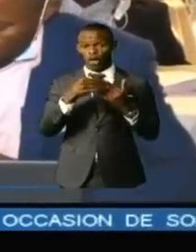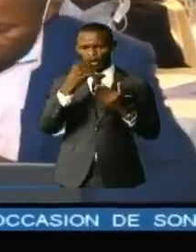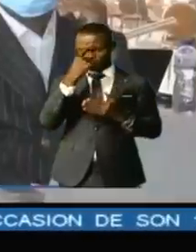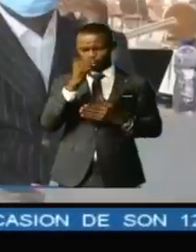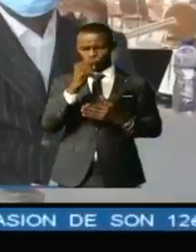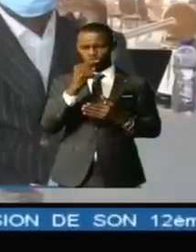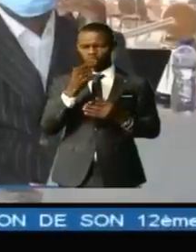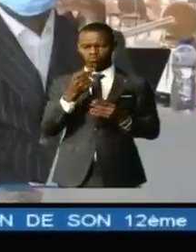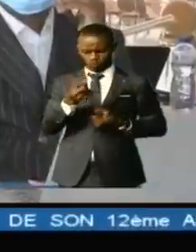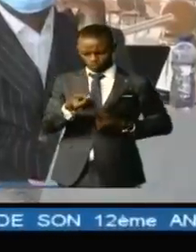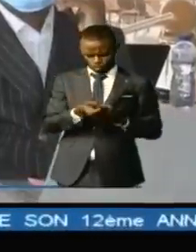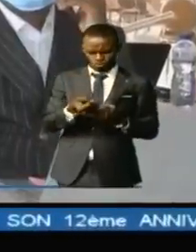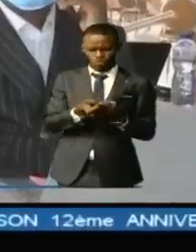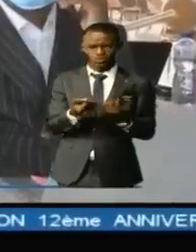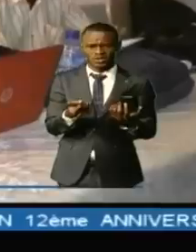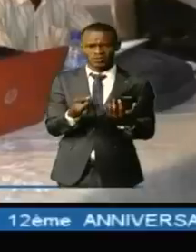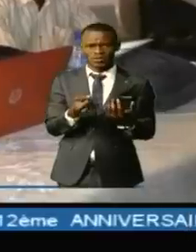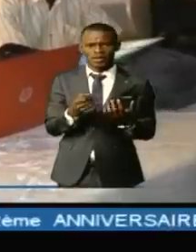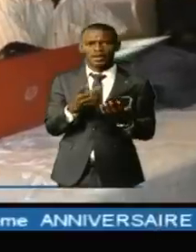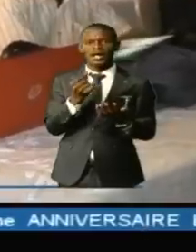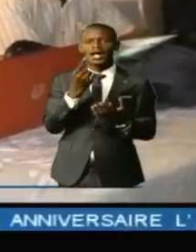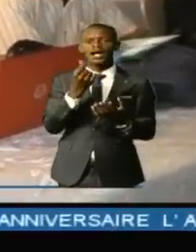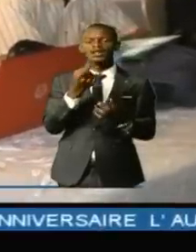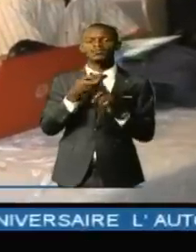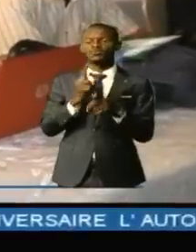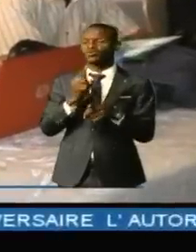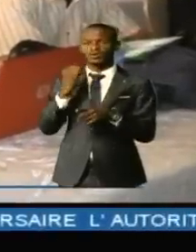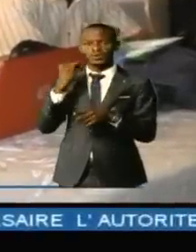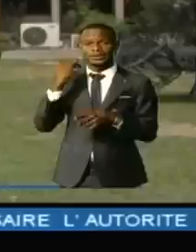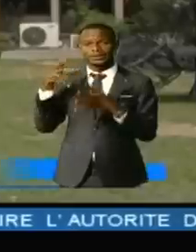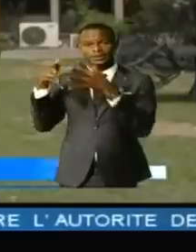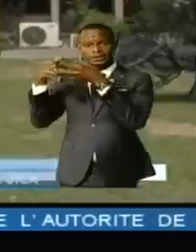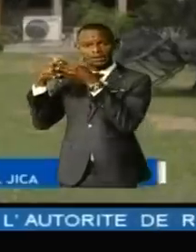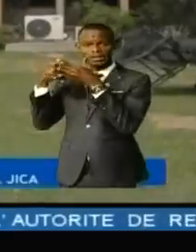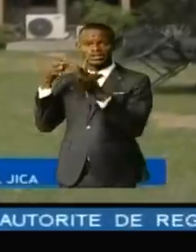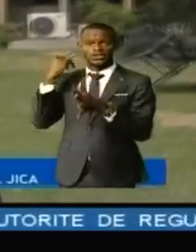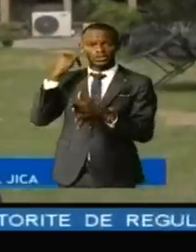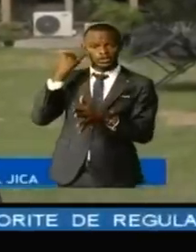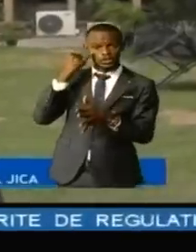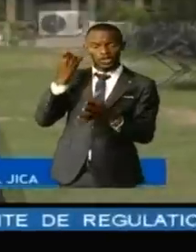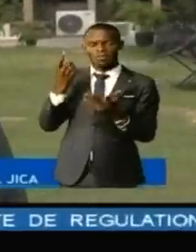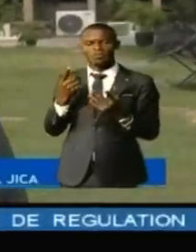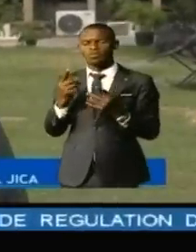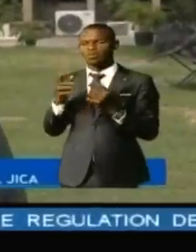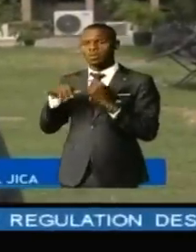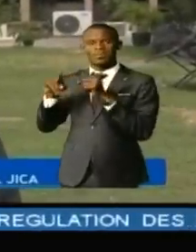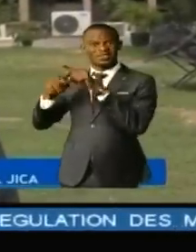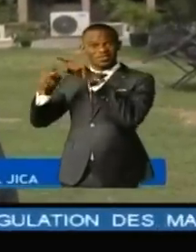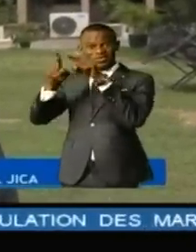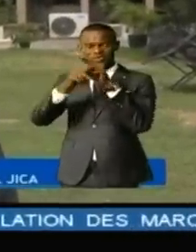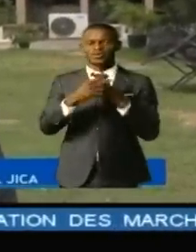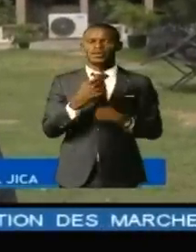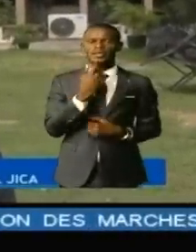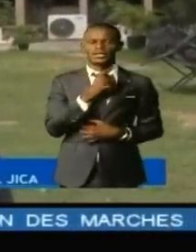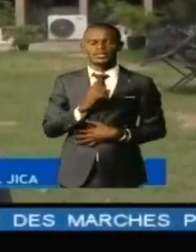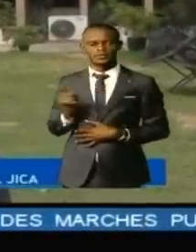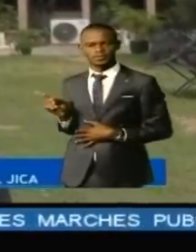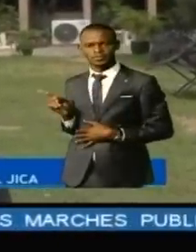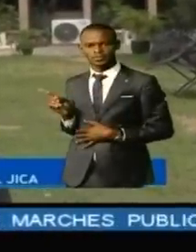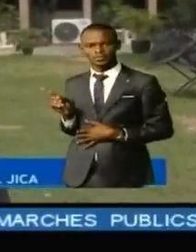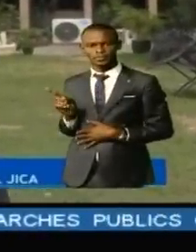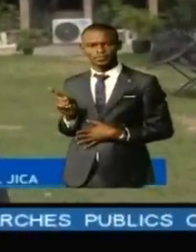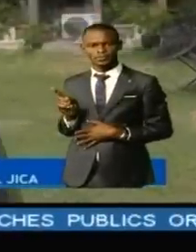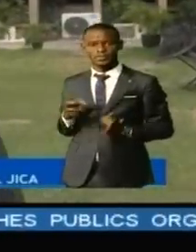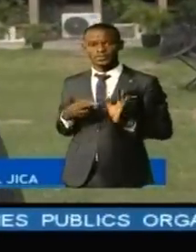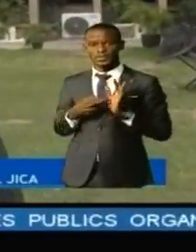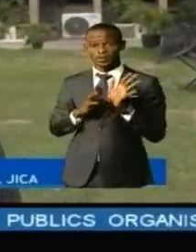d'État dont les États-Unis, les Royaumes-Unis et le Japon. C'est très important pour nous, pour protéger l'environnement de RDC.